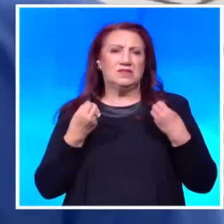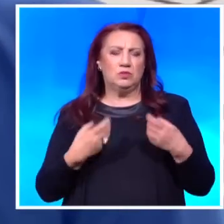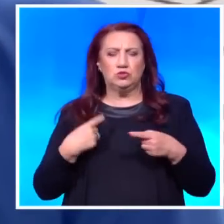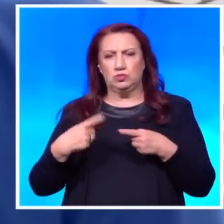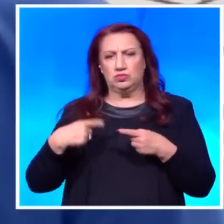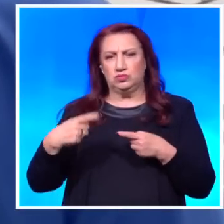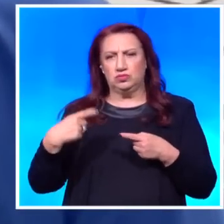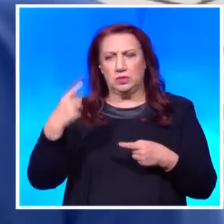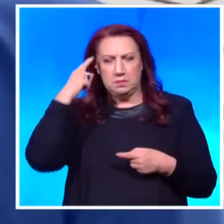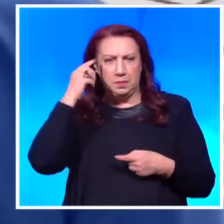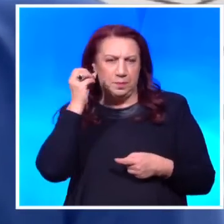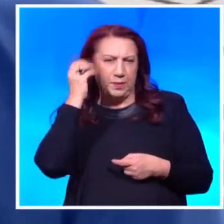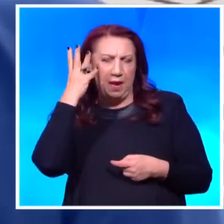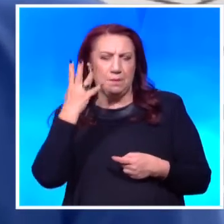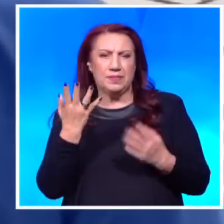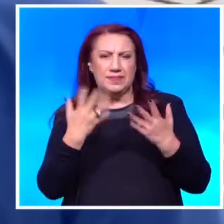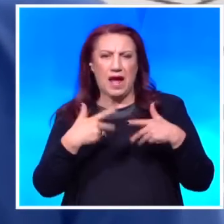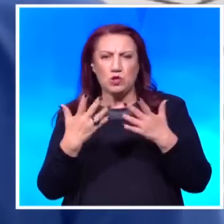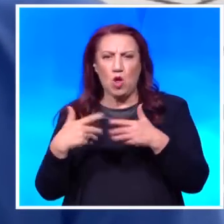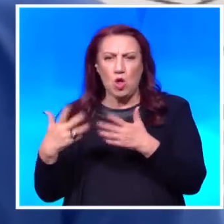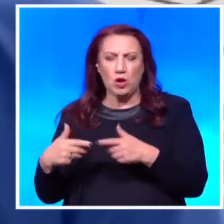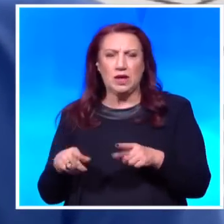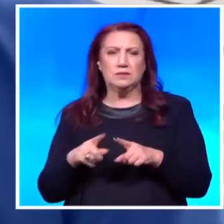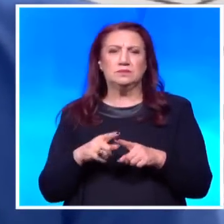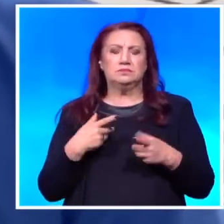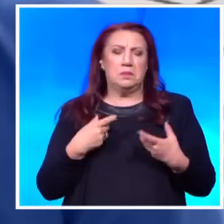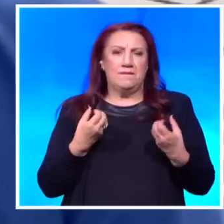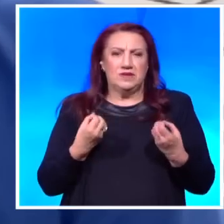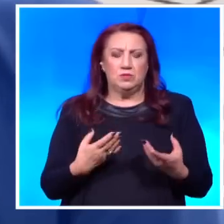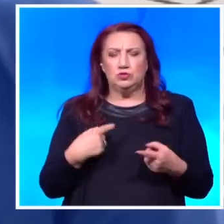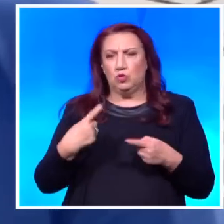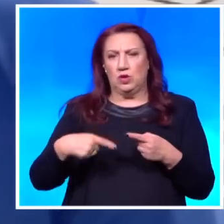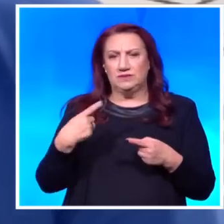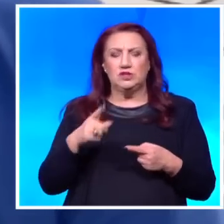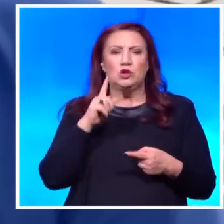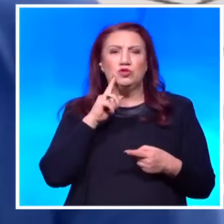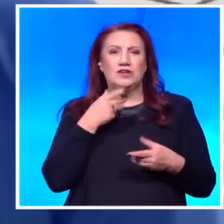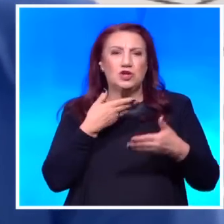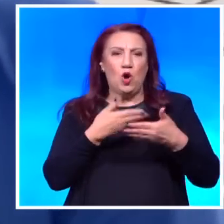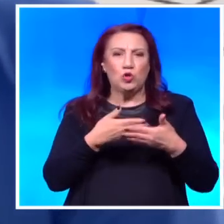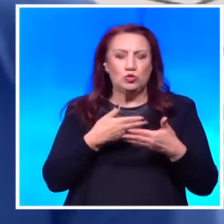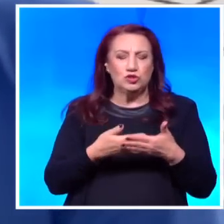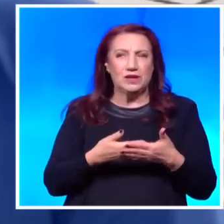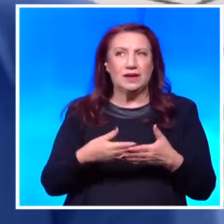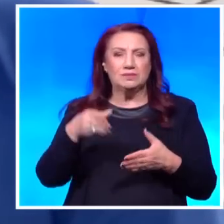технологично, но и в нея има много възможности за развитие на човешките взаимоотношения, да се учиш как